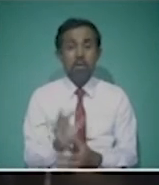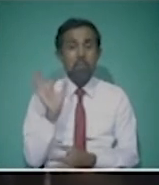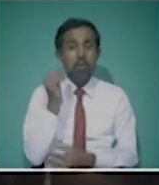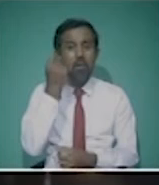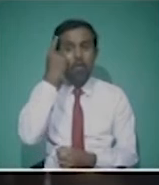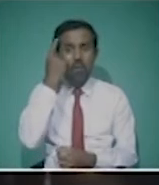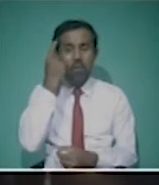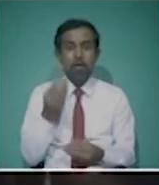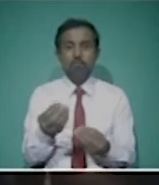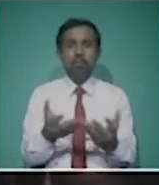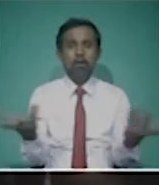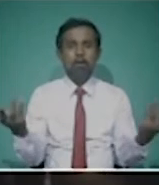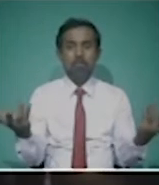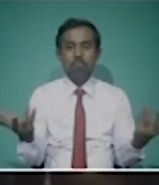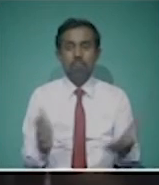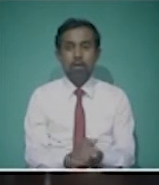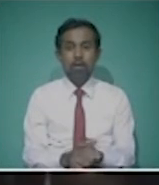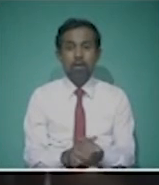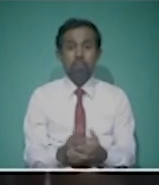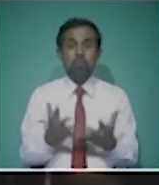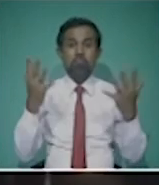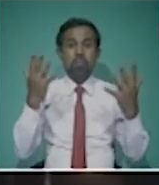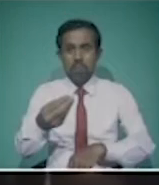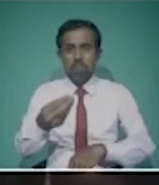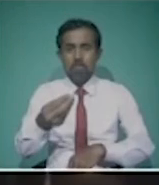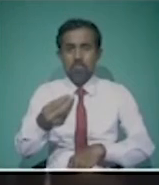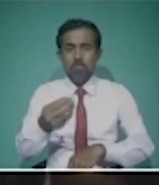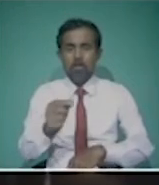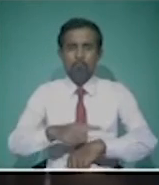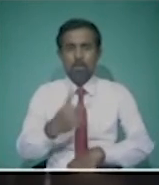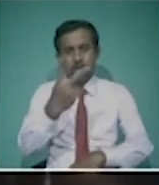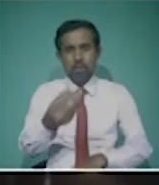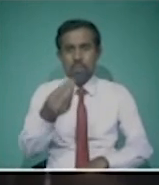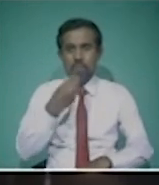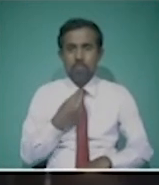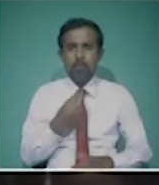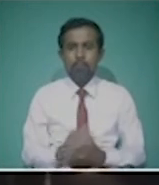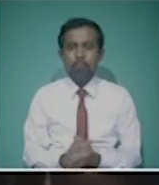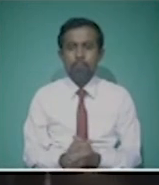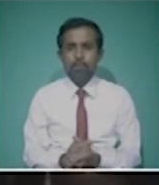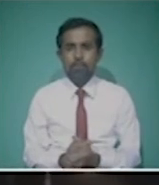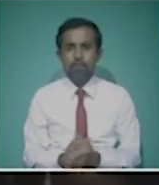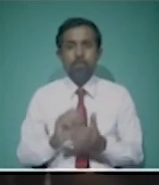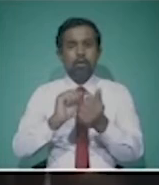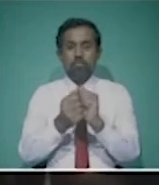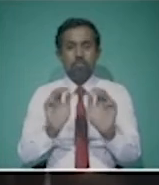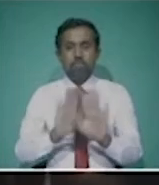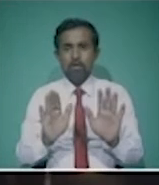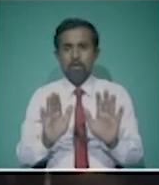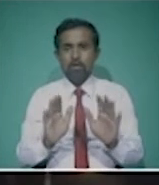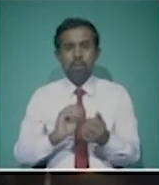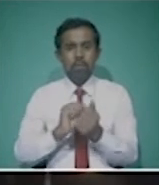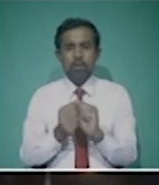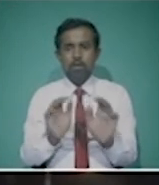பேருடைய இருப்புகளுக்காகவும் சில பேரை நீங்கள் வெளியிலே தள்ளுவதற்காகவும். நான் கேட்பது திருத்தங்கள் அல்ல, இந்த நாட்டினுடைய திருத்தங்கள் அல்ல